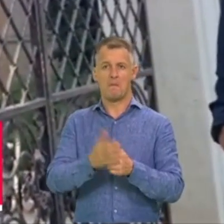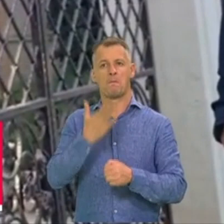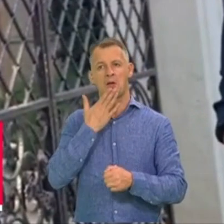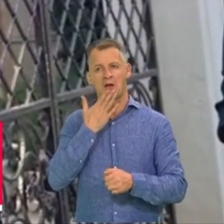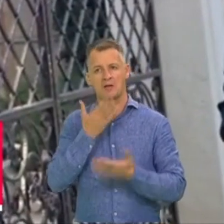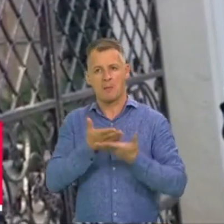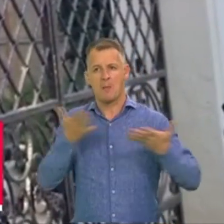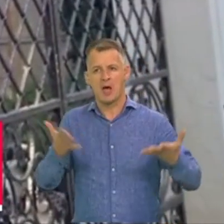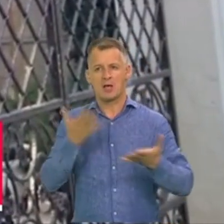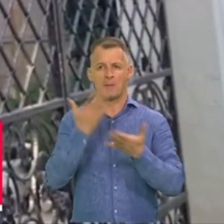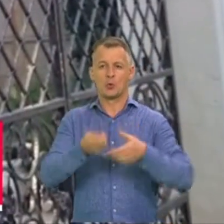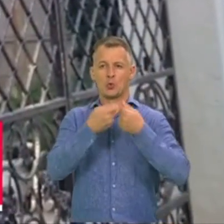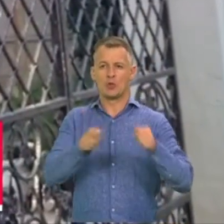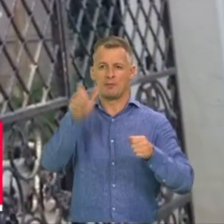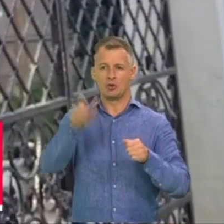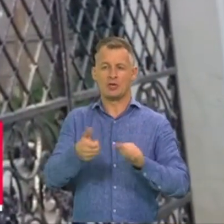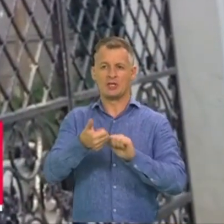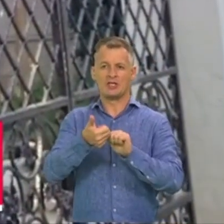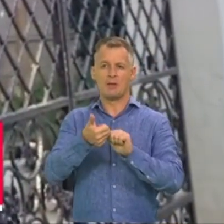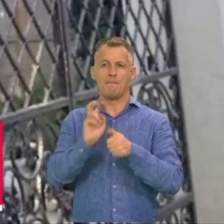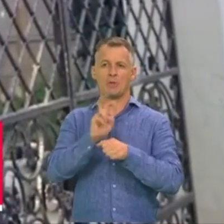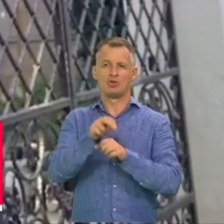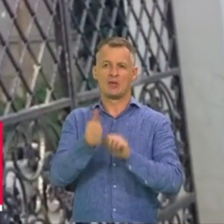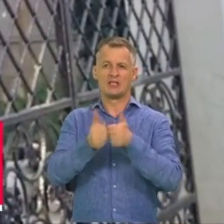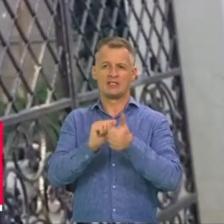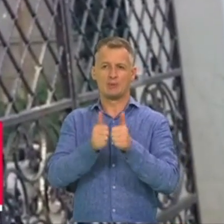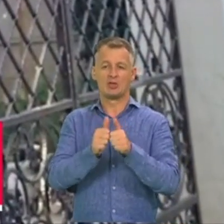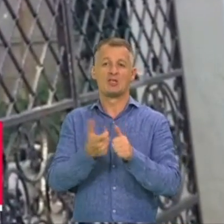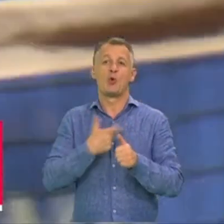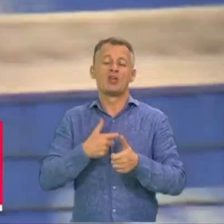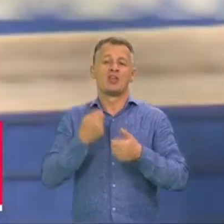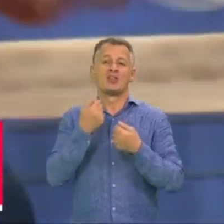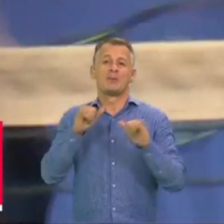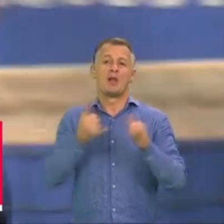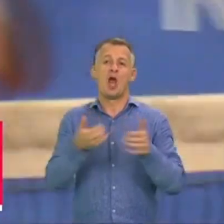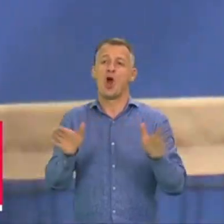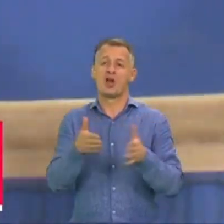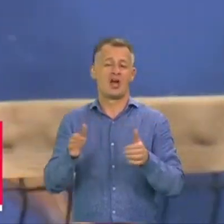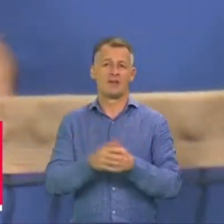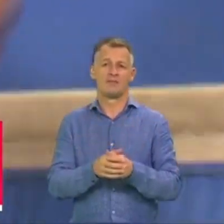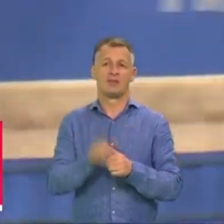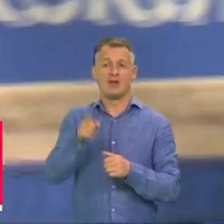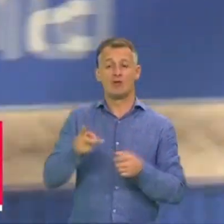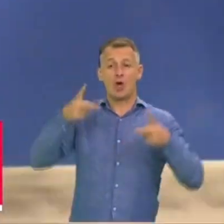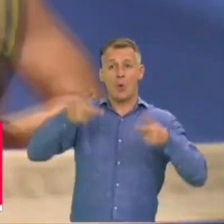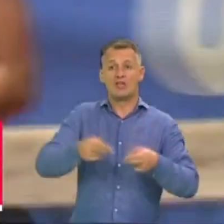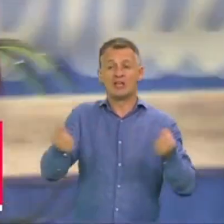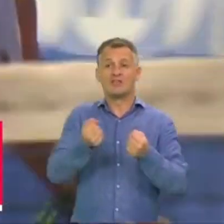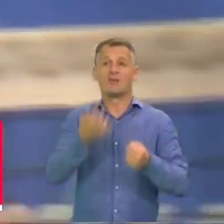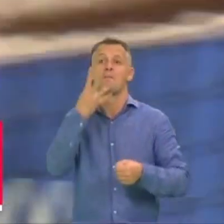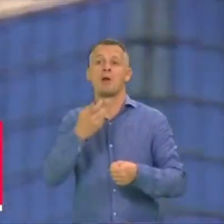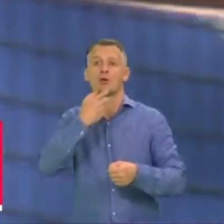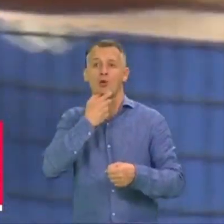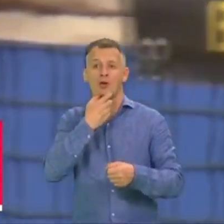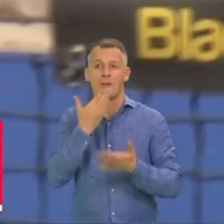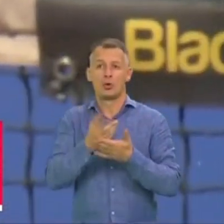pentru toți sportivii că li se poate întâmpla la oricare. Simona Halep a fost suspendată pe o perioadă de 4 ani pentru